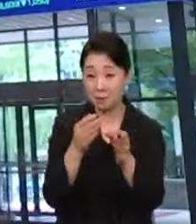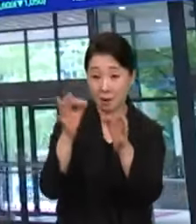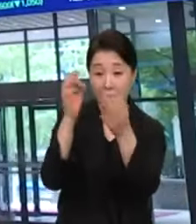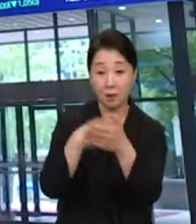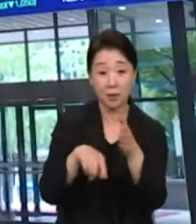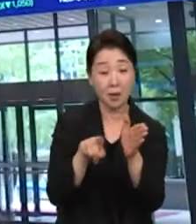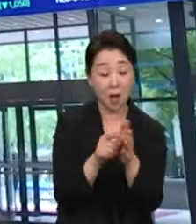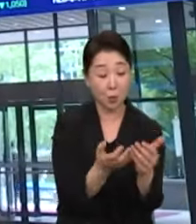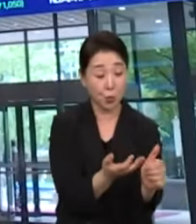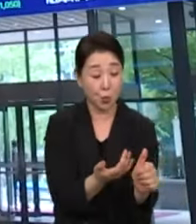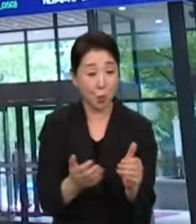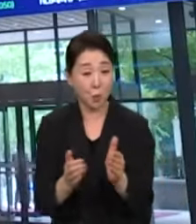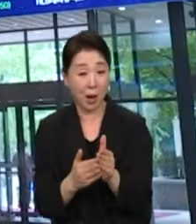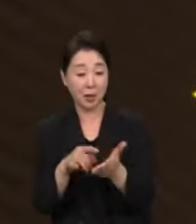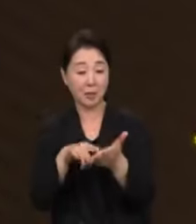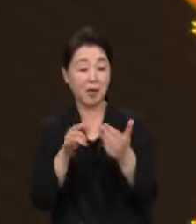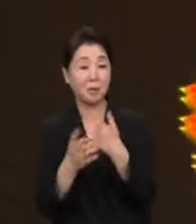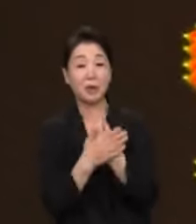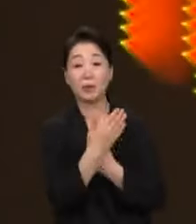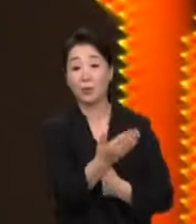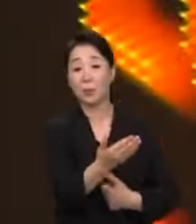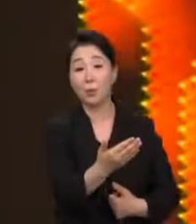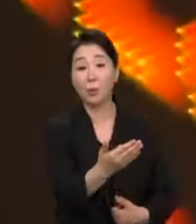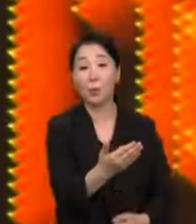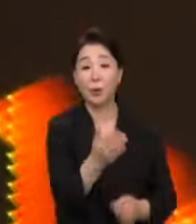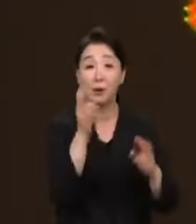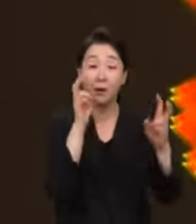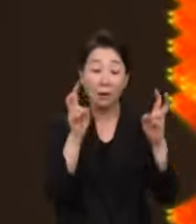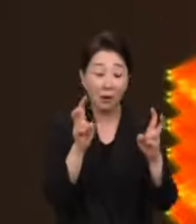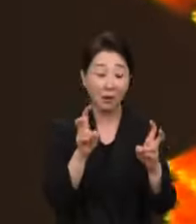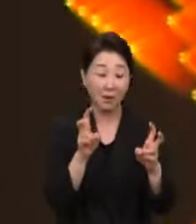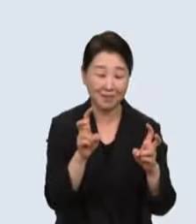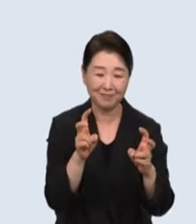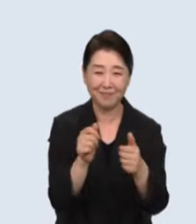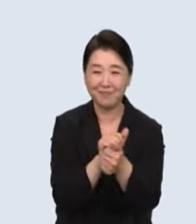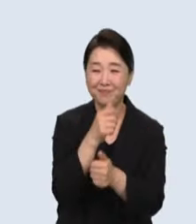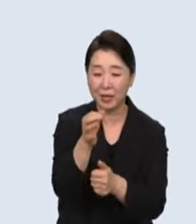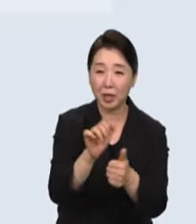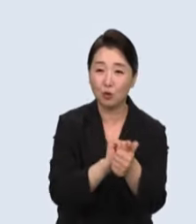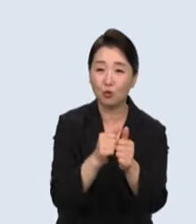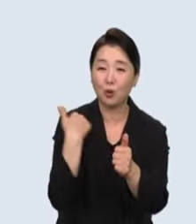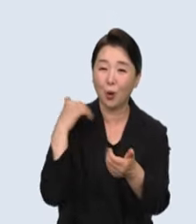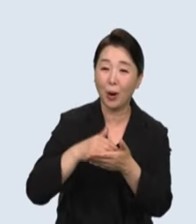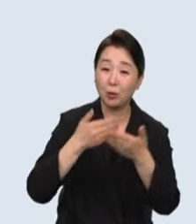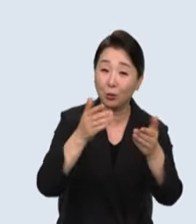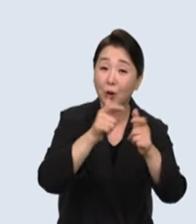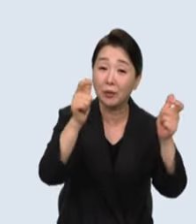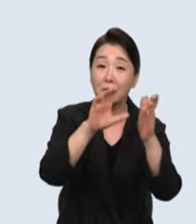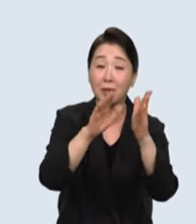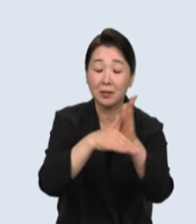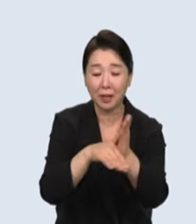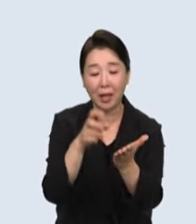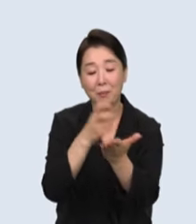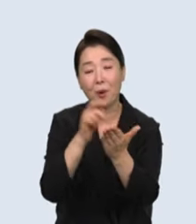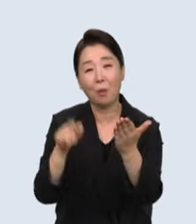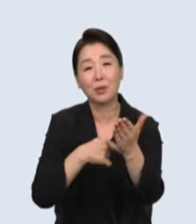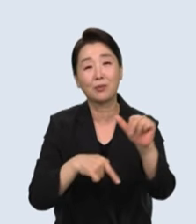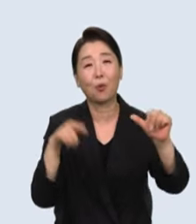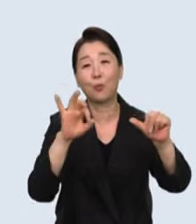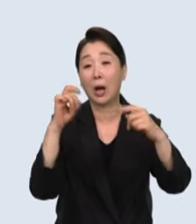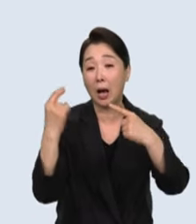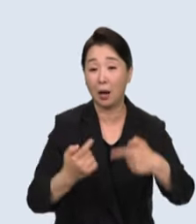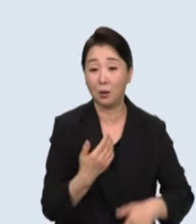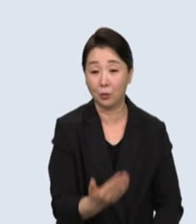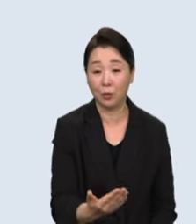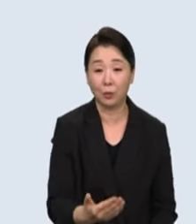위한 세제 혜택도 내놨습니다 기업이 배당 등 주주 환원을 늘릴 경우 법인세를 5% 깎아